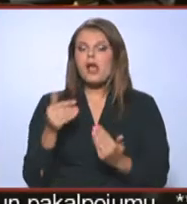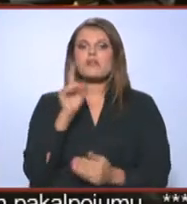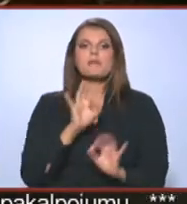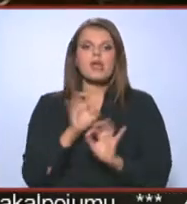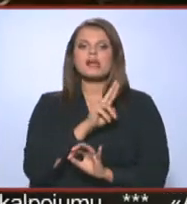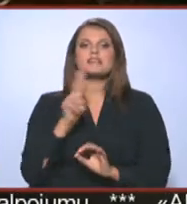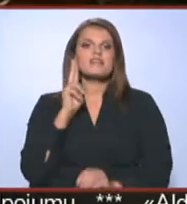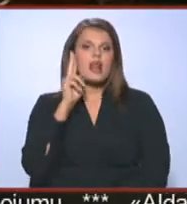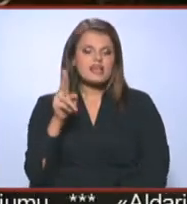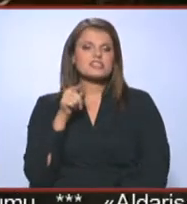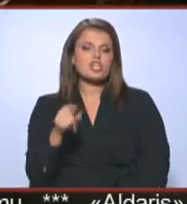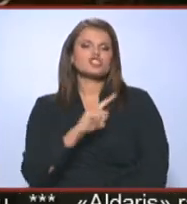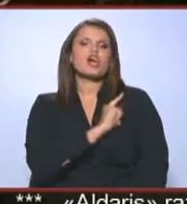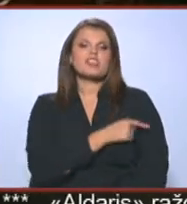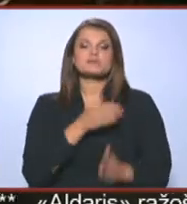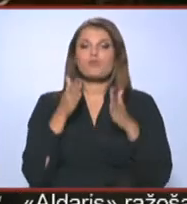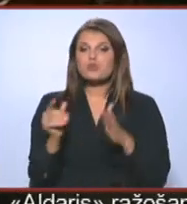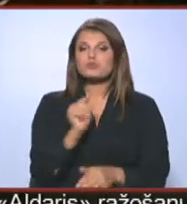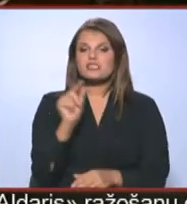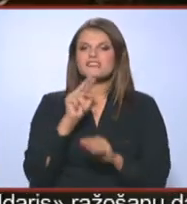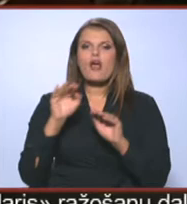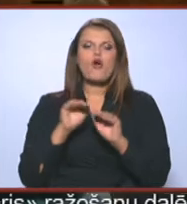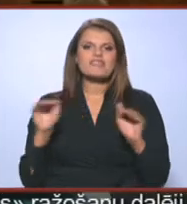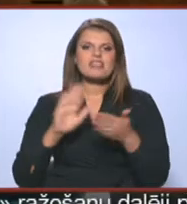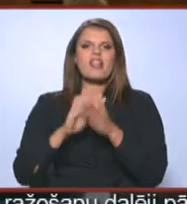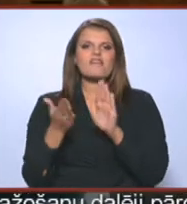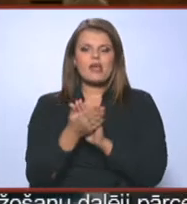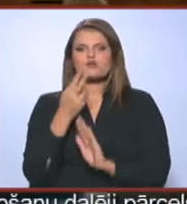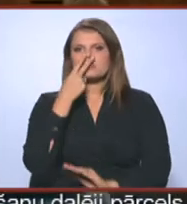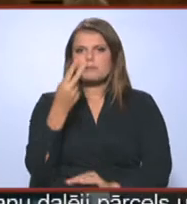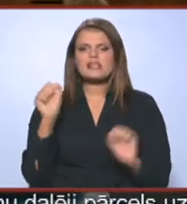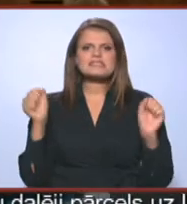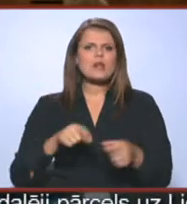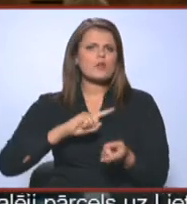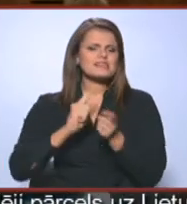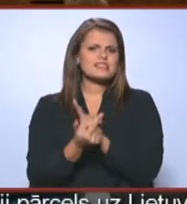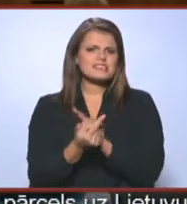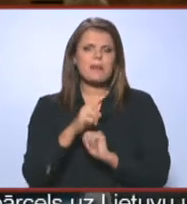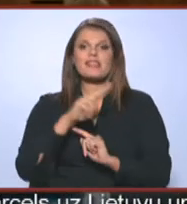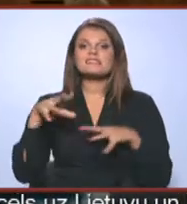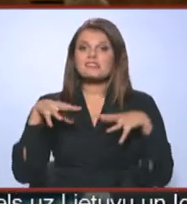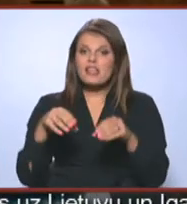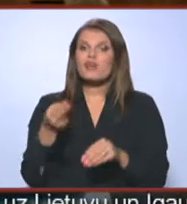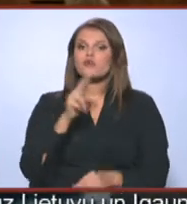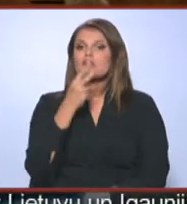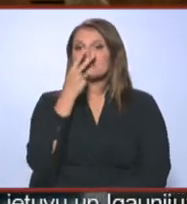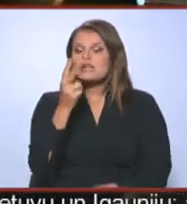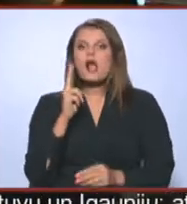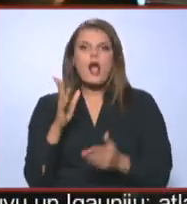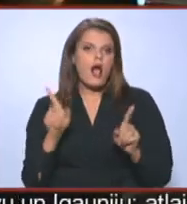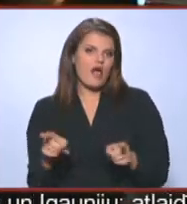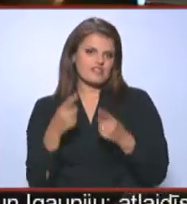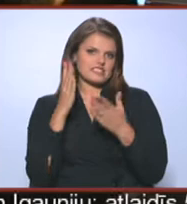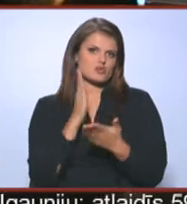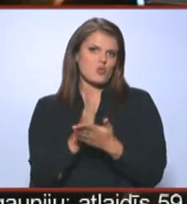ka šāda iespējamība būtu drīz, jo neformāla vienošanās kuluāros paredz straujas izmaiņas neveikt un skatīties, kā attīstās notikumi.